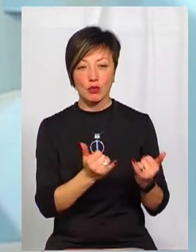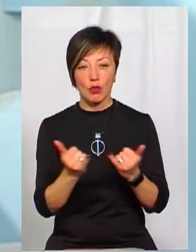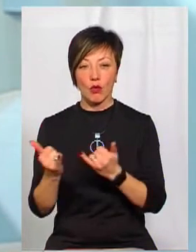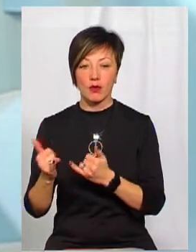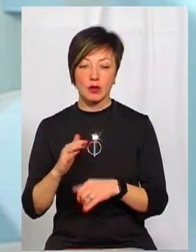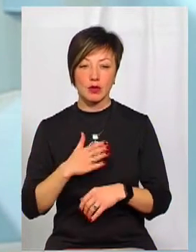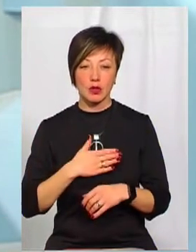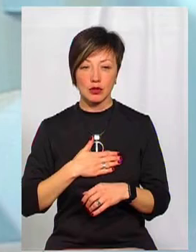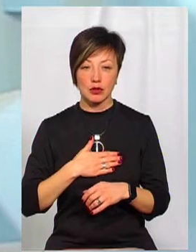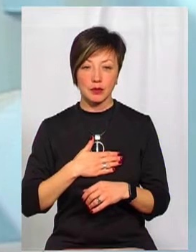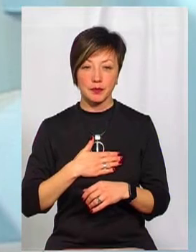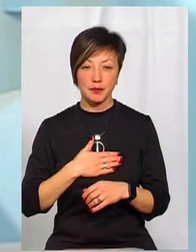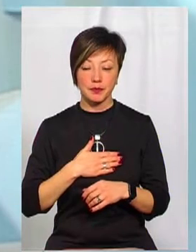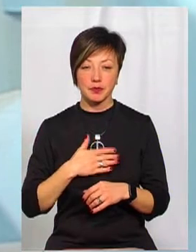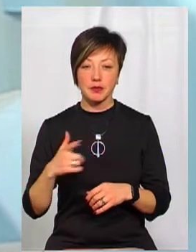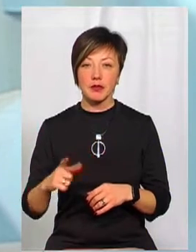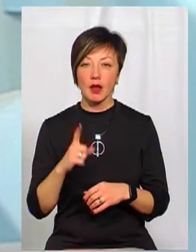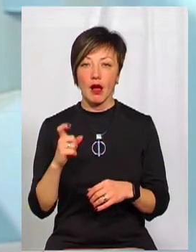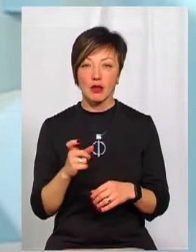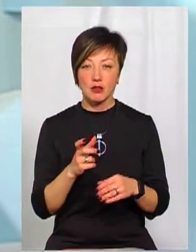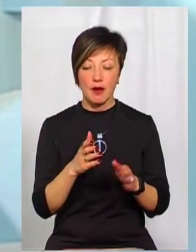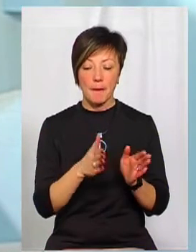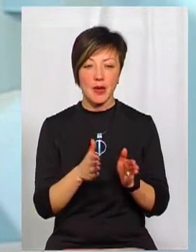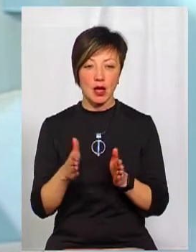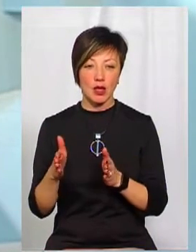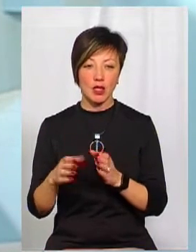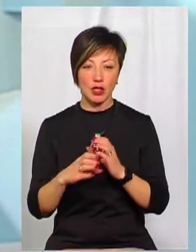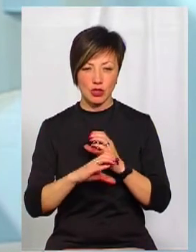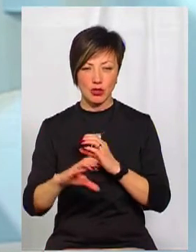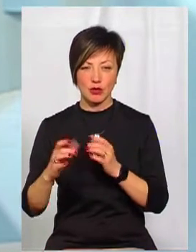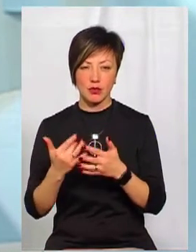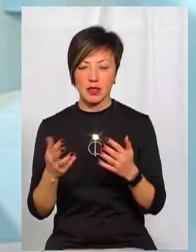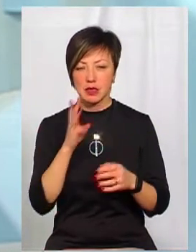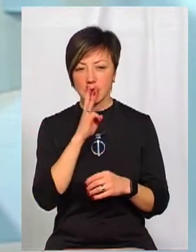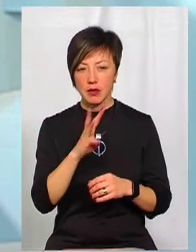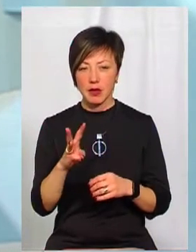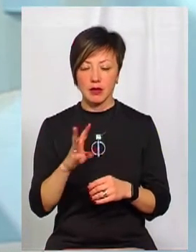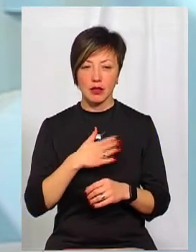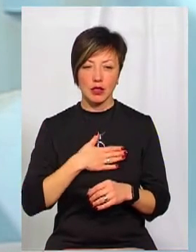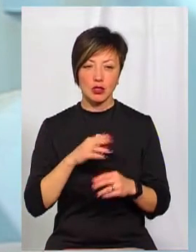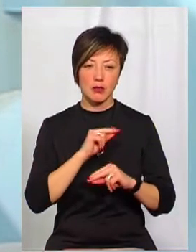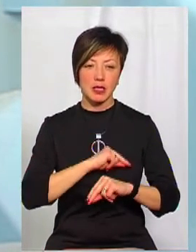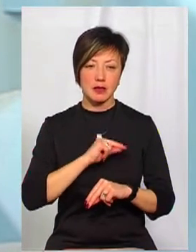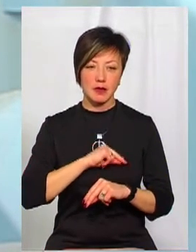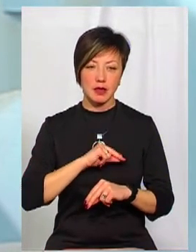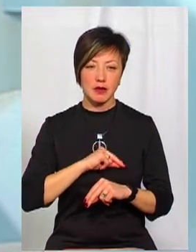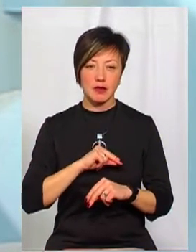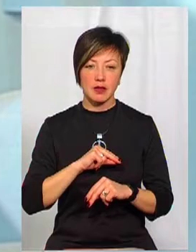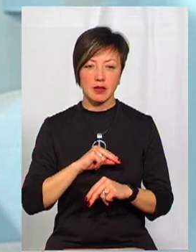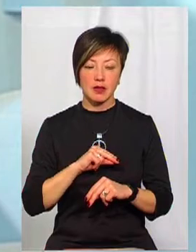обслуговувати наші газові мережі, ні на заробітні плати наших